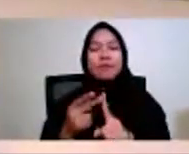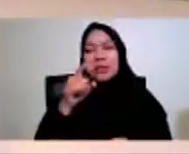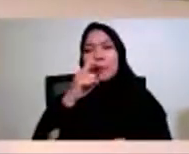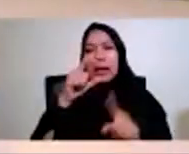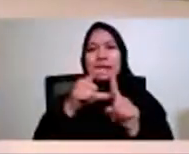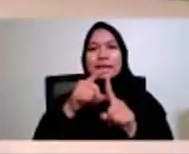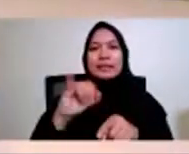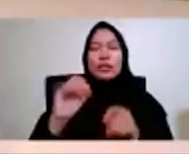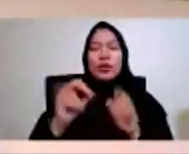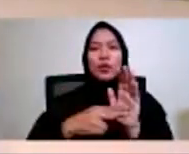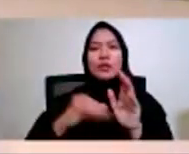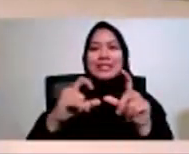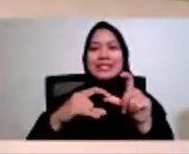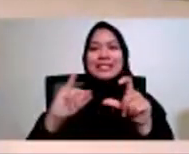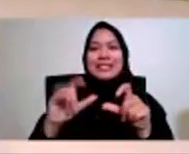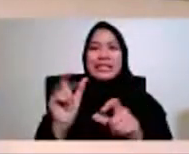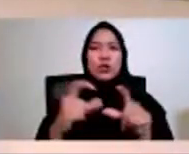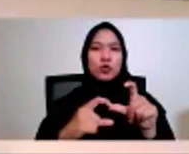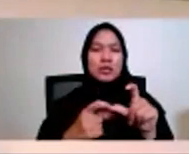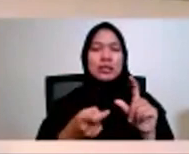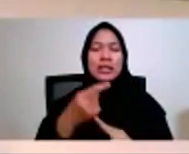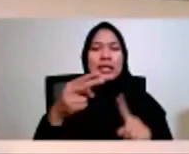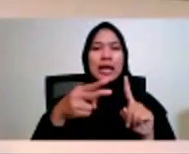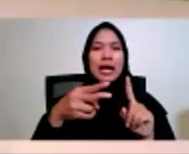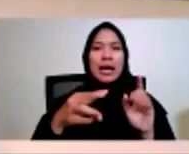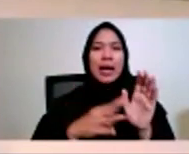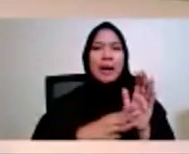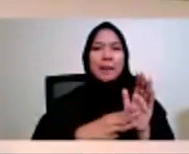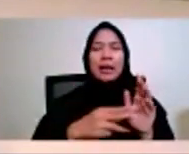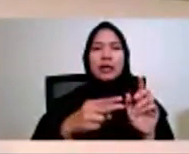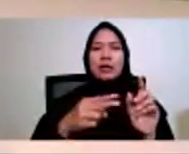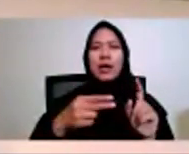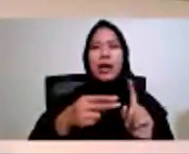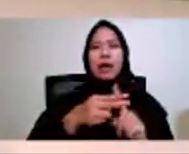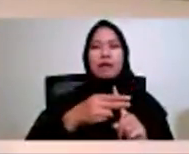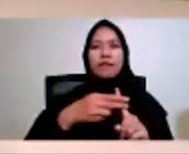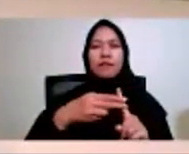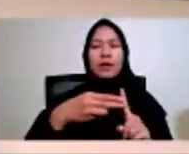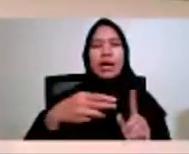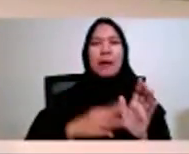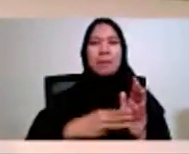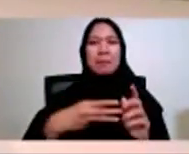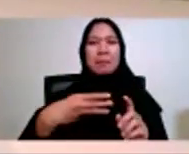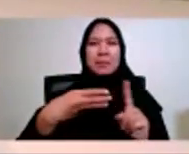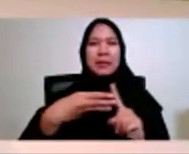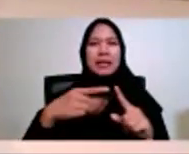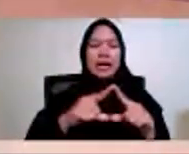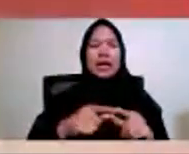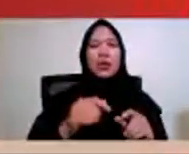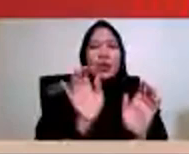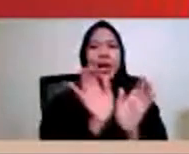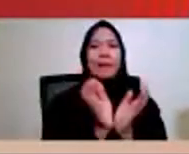Dionisius anindito Laksono dari MB UGM Jogjakarta bertanya adalah pemulihan perekonomian